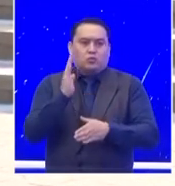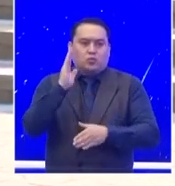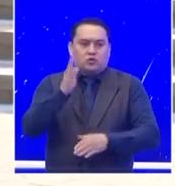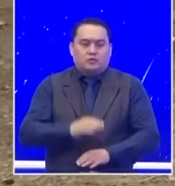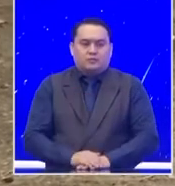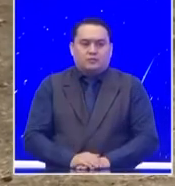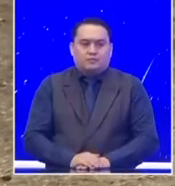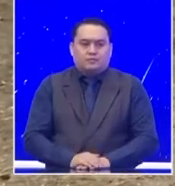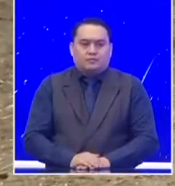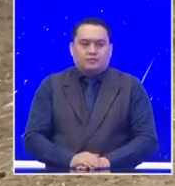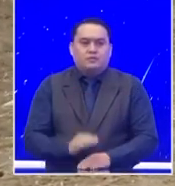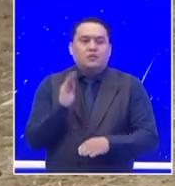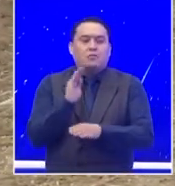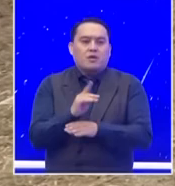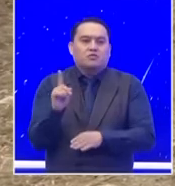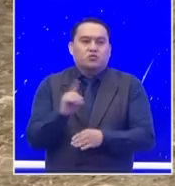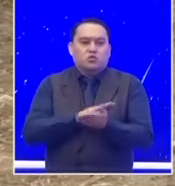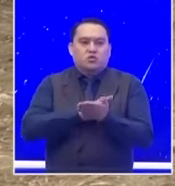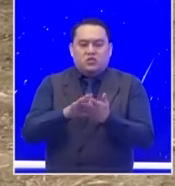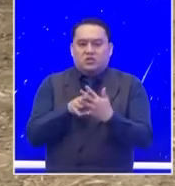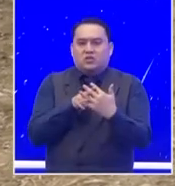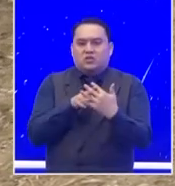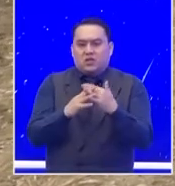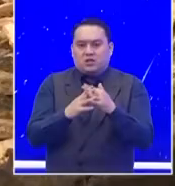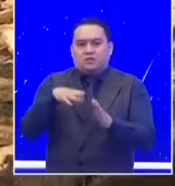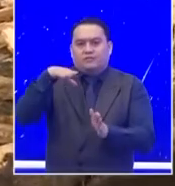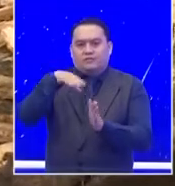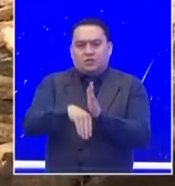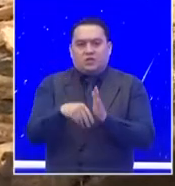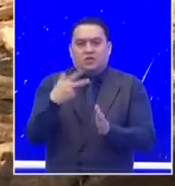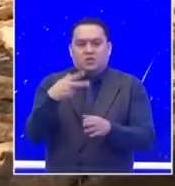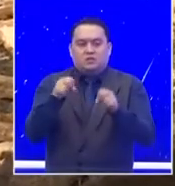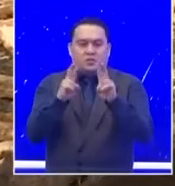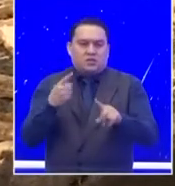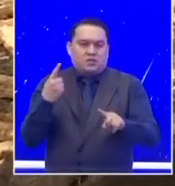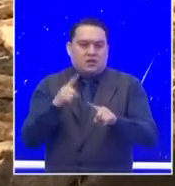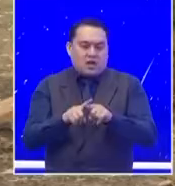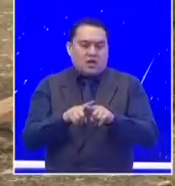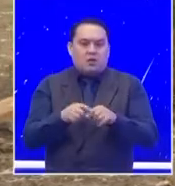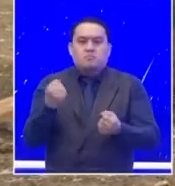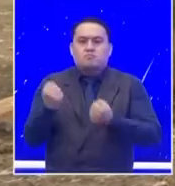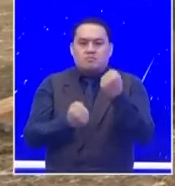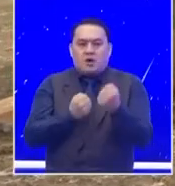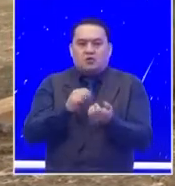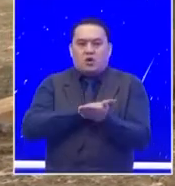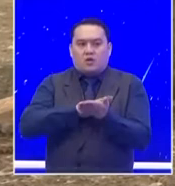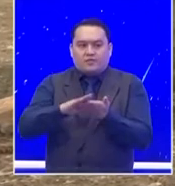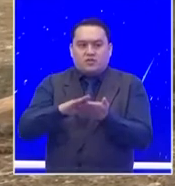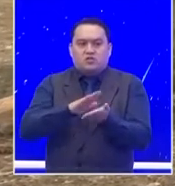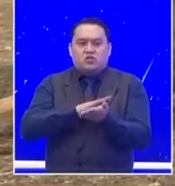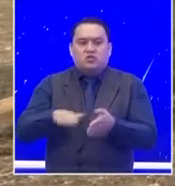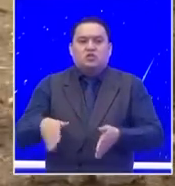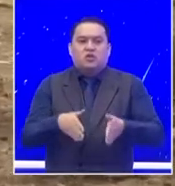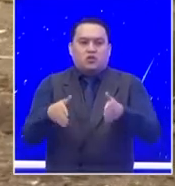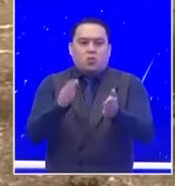дальнейшем. Добавим, всего в очистке села Кызылагаш было задействовано 3 единицы техники. Спецмашины равняли землю, очищали